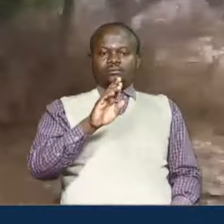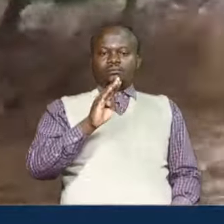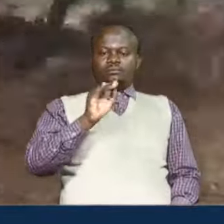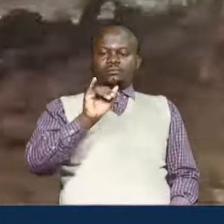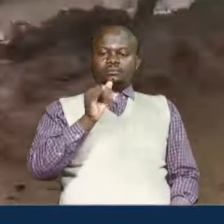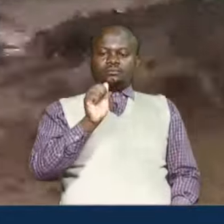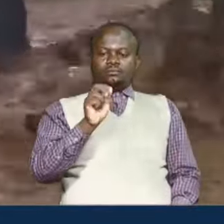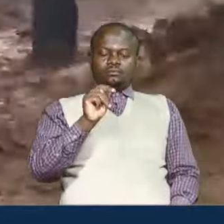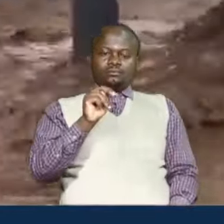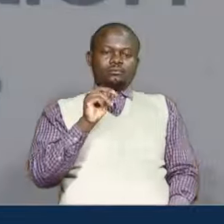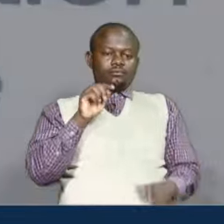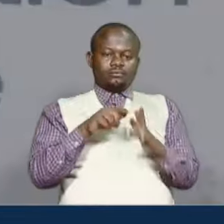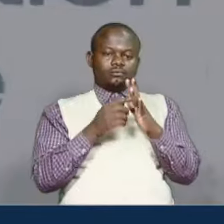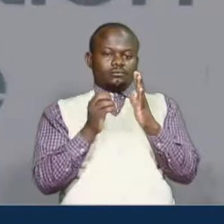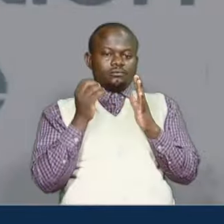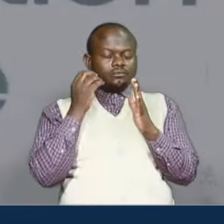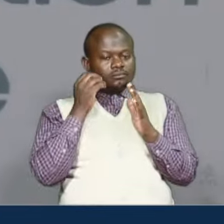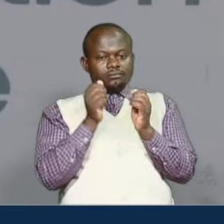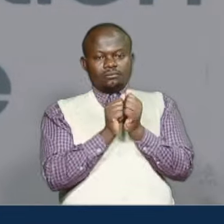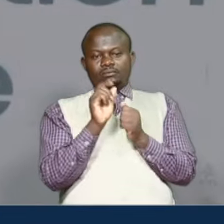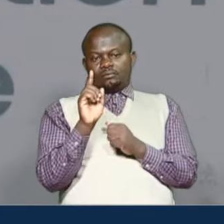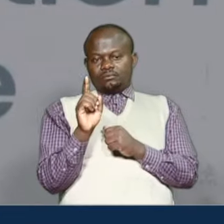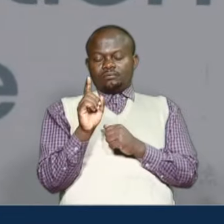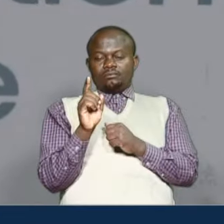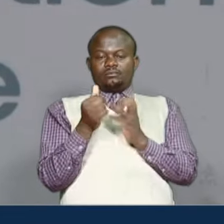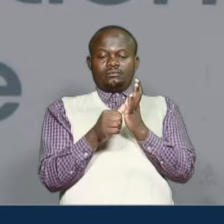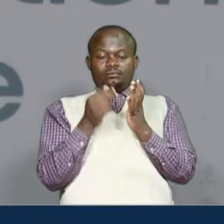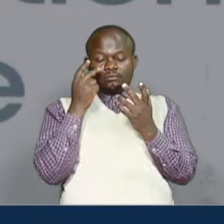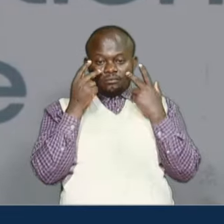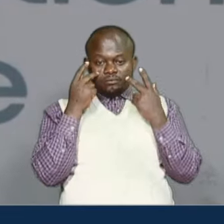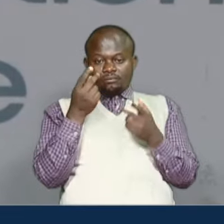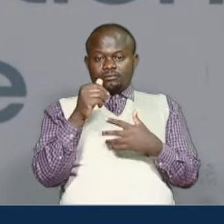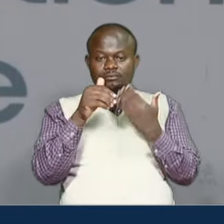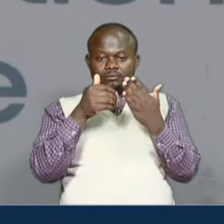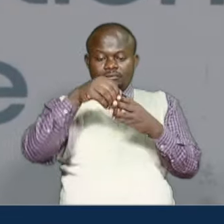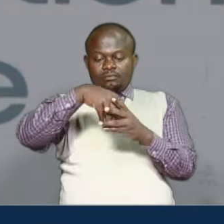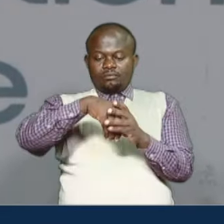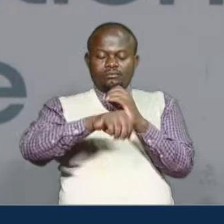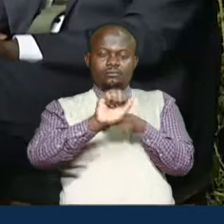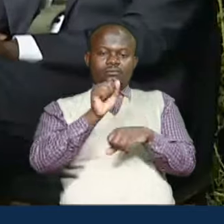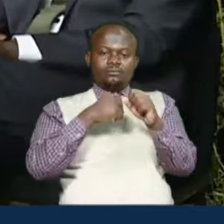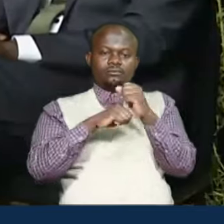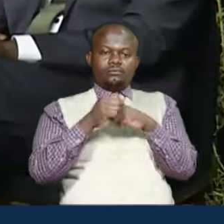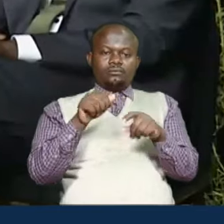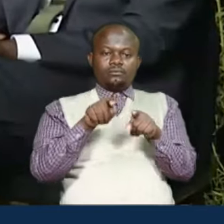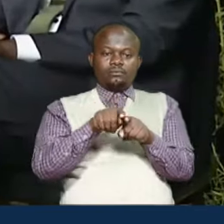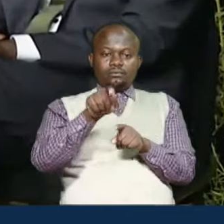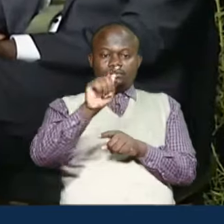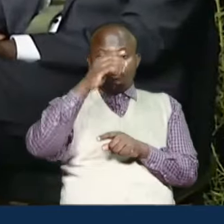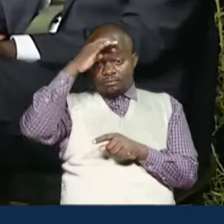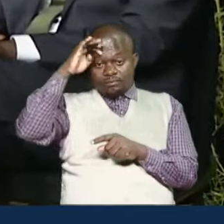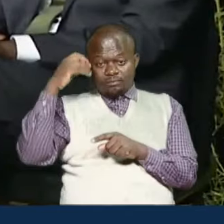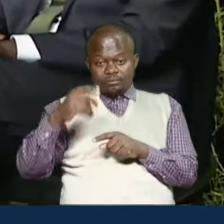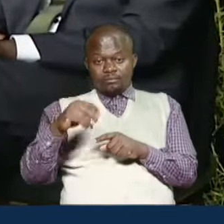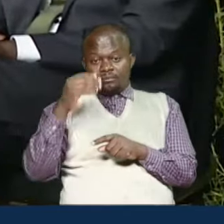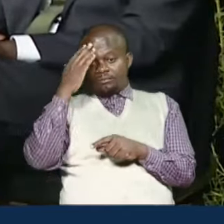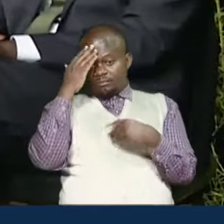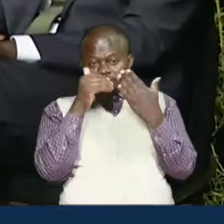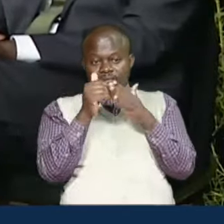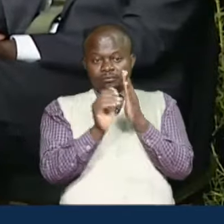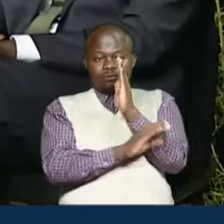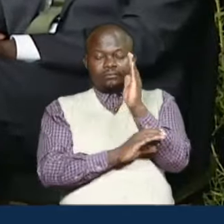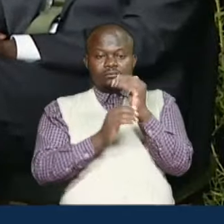mpera z'ukwezi gutaha kwa 11. Ikibazo cyo kubona amafaranga ashyirwa muri ibi bikorwa nacyo kiracyaringora abahizi, cyane ko n'ibihugu